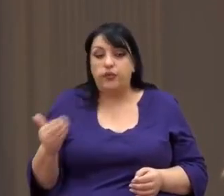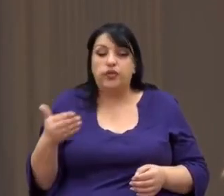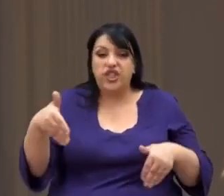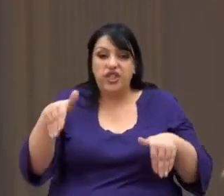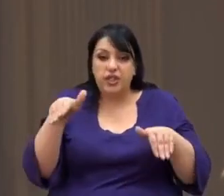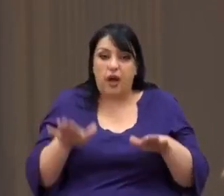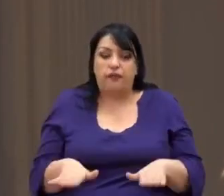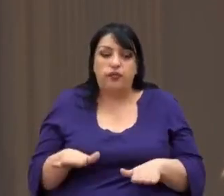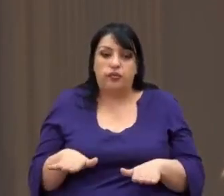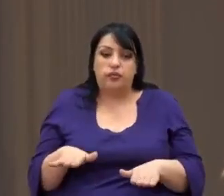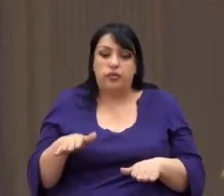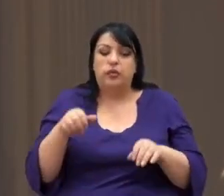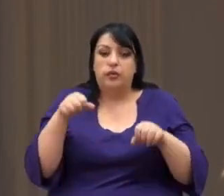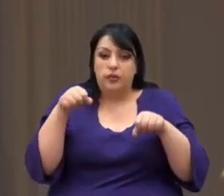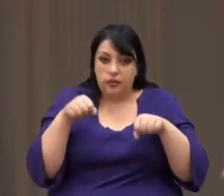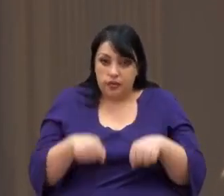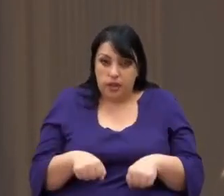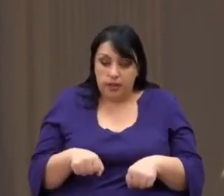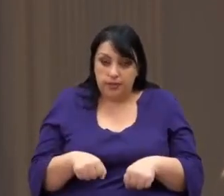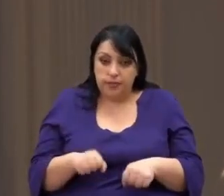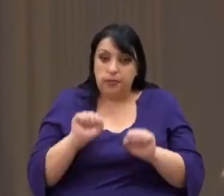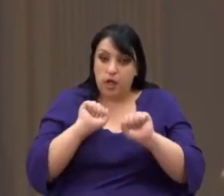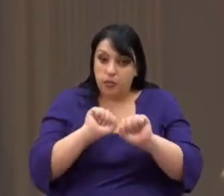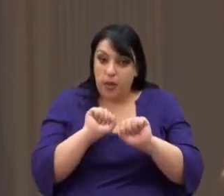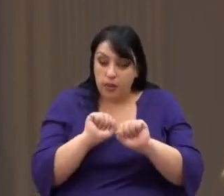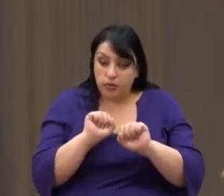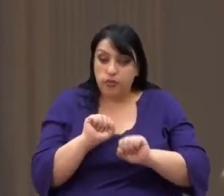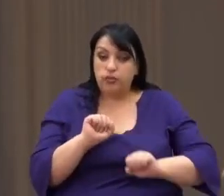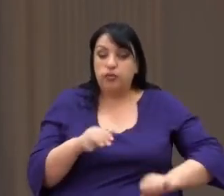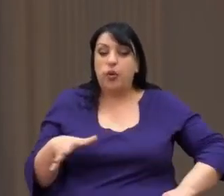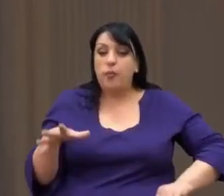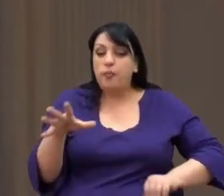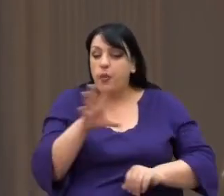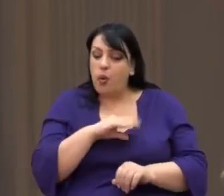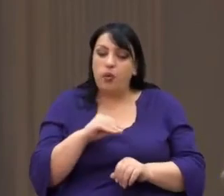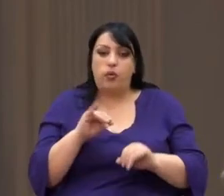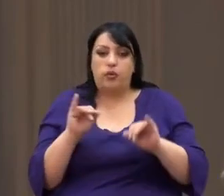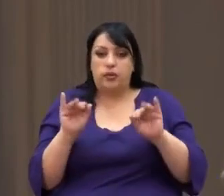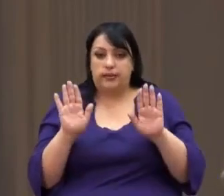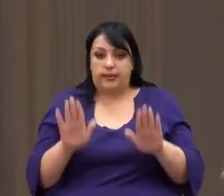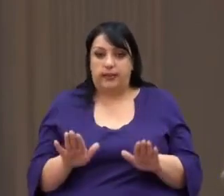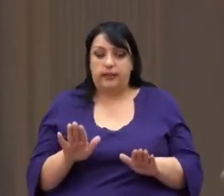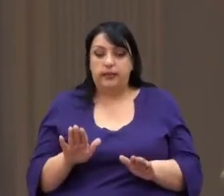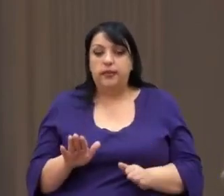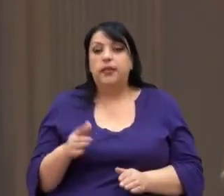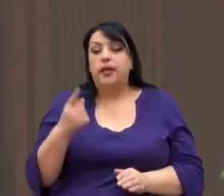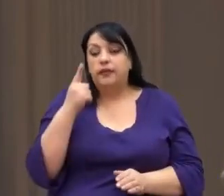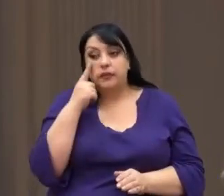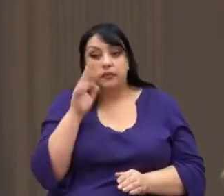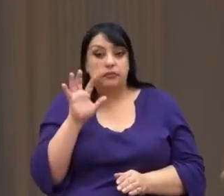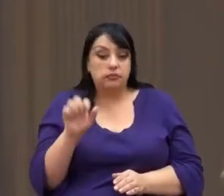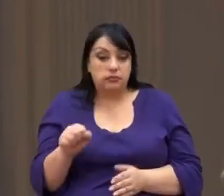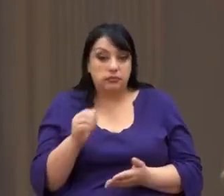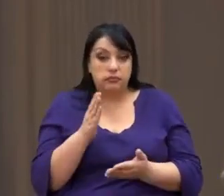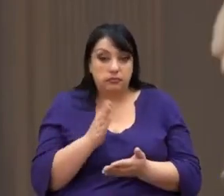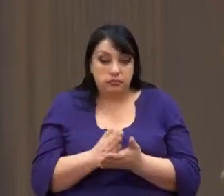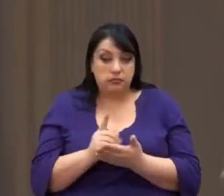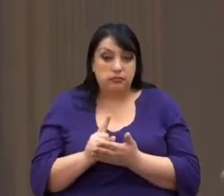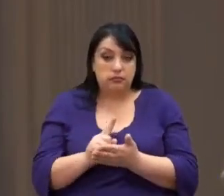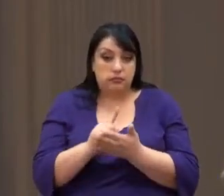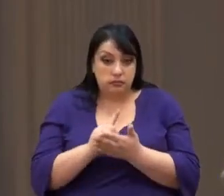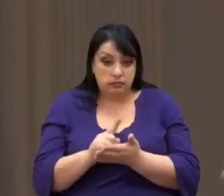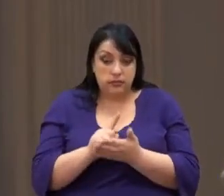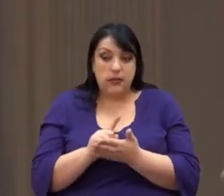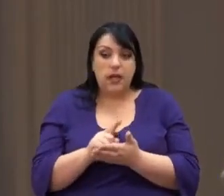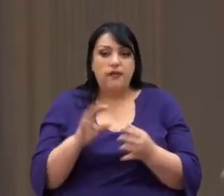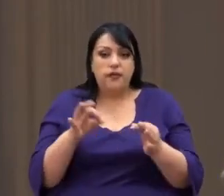իրավունքը, պաշտպանությունը բոլոր մակարդակներում և նկատի առնելով, որ բանակցային գործընթացը այլ ընտրանք չունի,